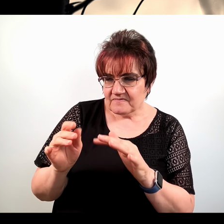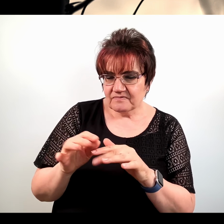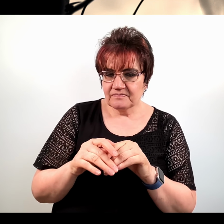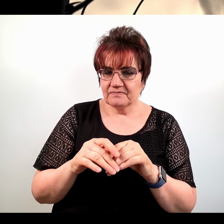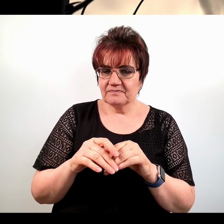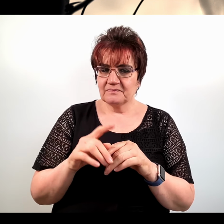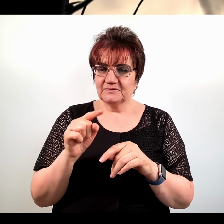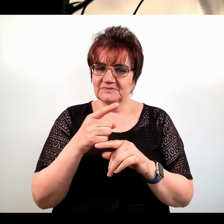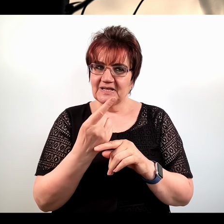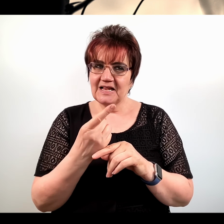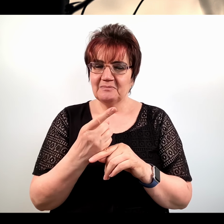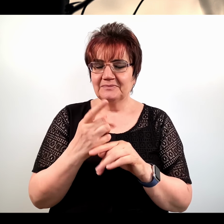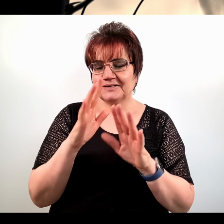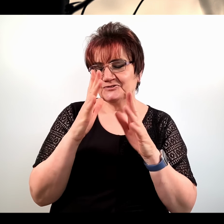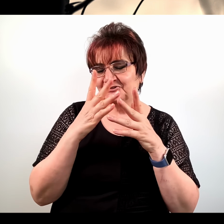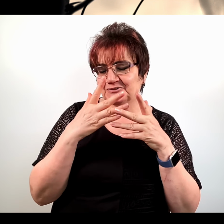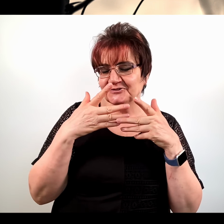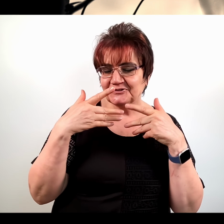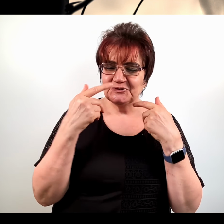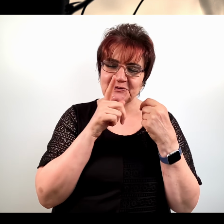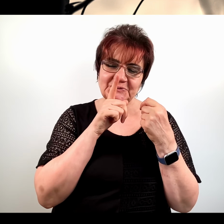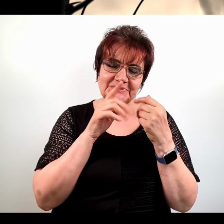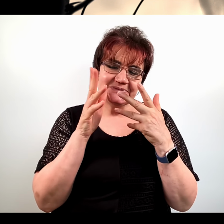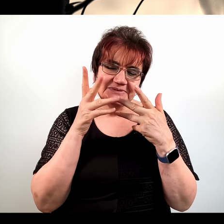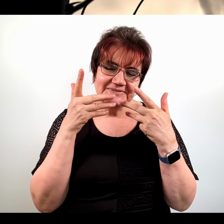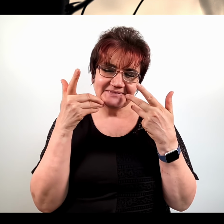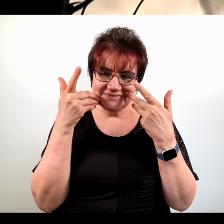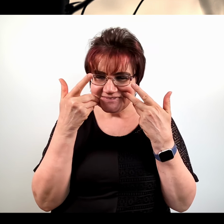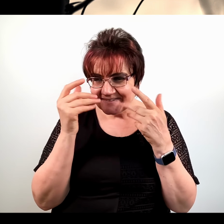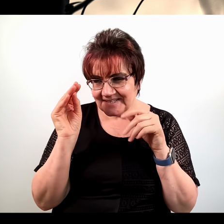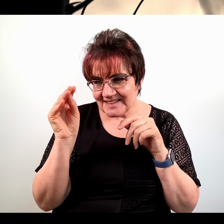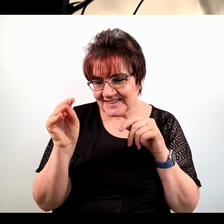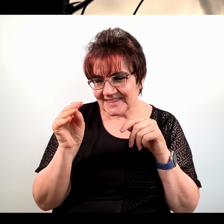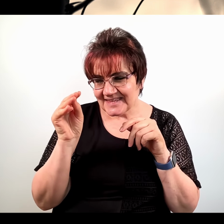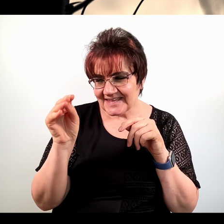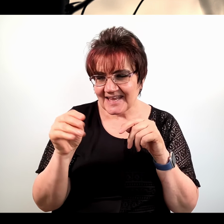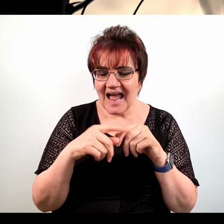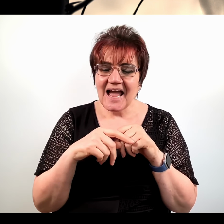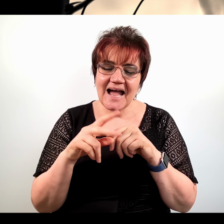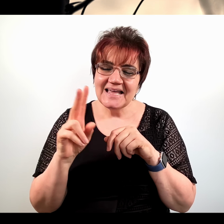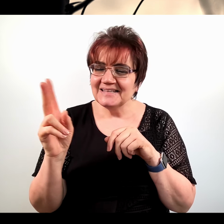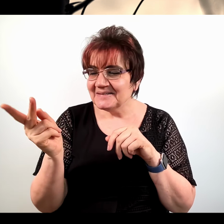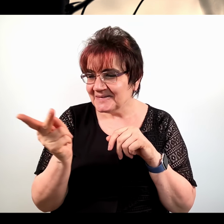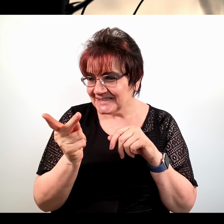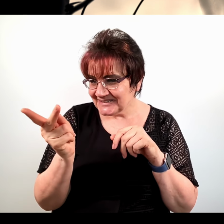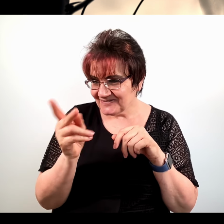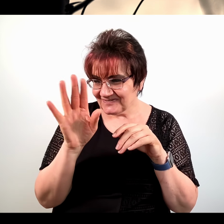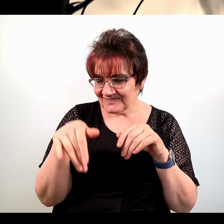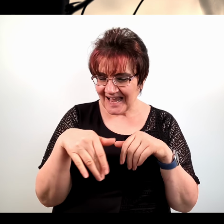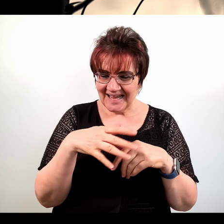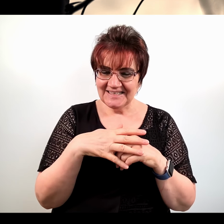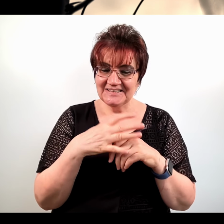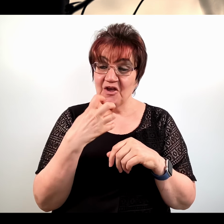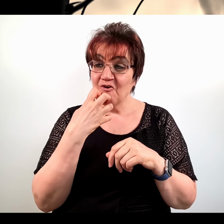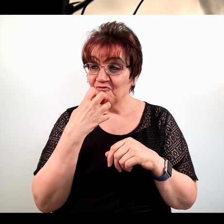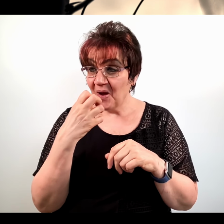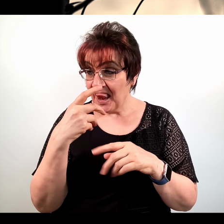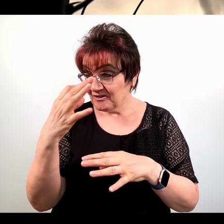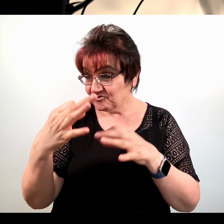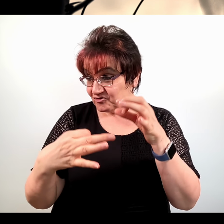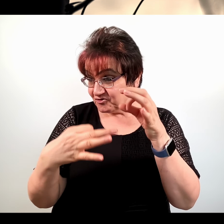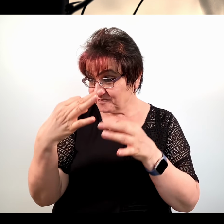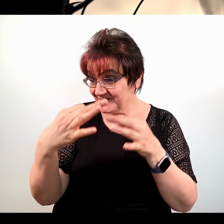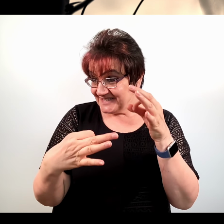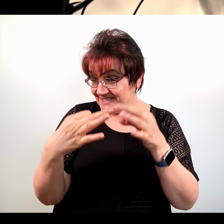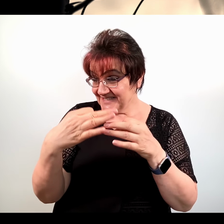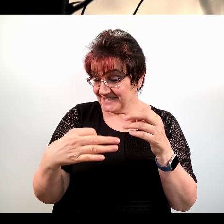säuselte er mit seiner nettesten und liebsten Stimme, »Ach, ihr Beinen, ihr wollt wohl gern